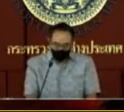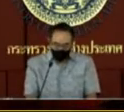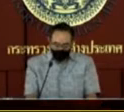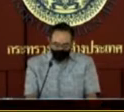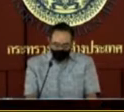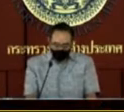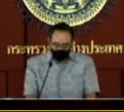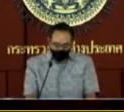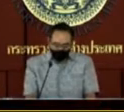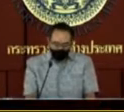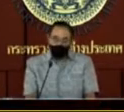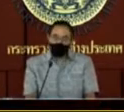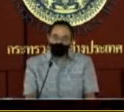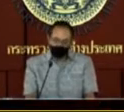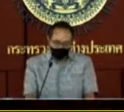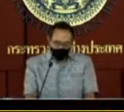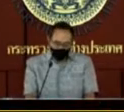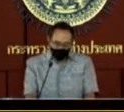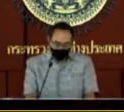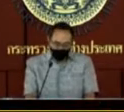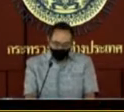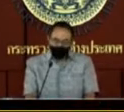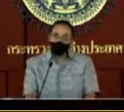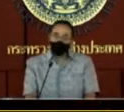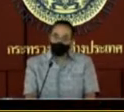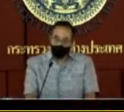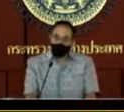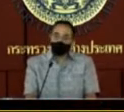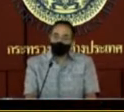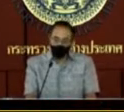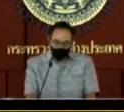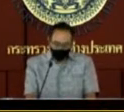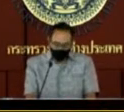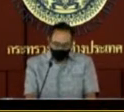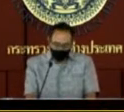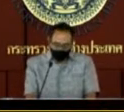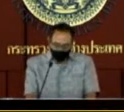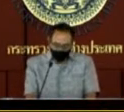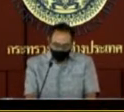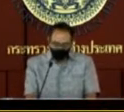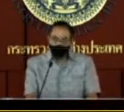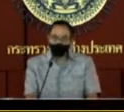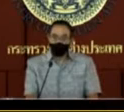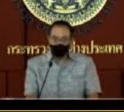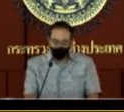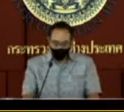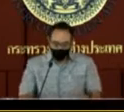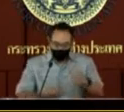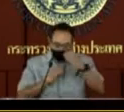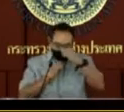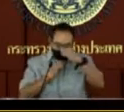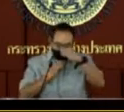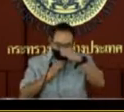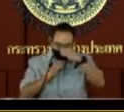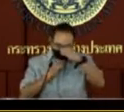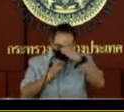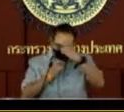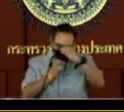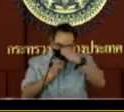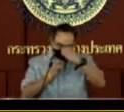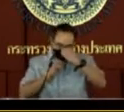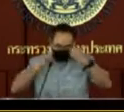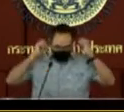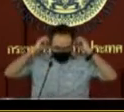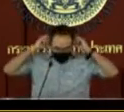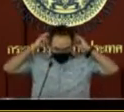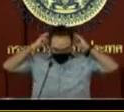ธรรมและระดับการพัฒนาแต่สมาชิกก็มีจุดแข็งครับที่สามารถส่งเสริมความร่วมมืออย่